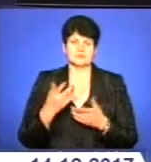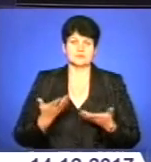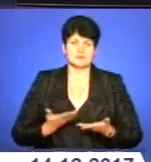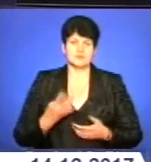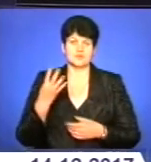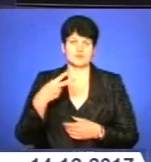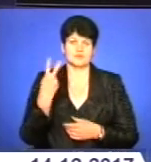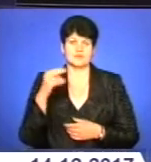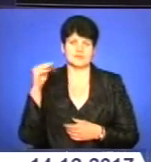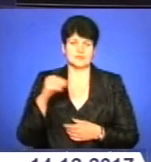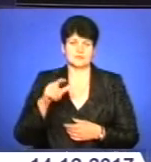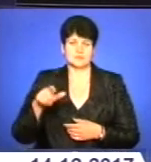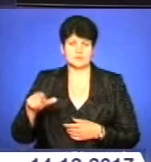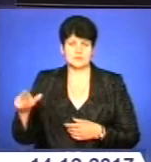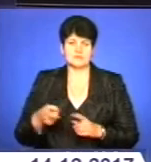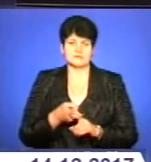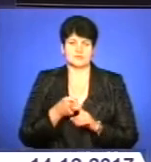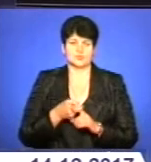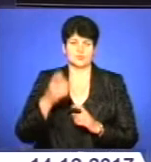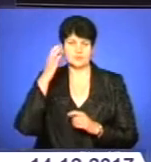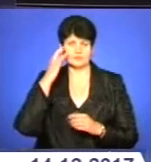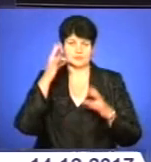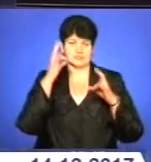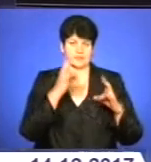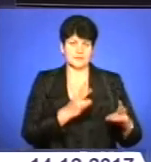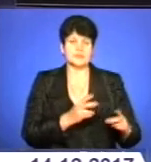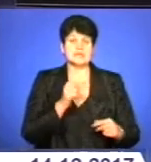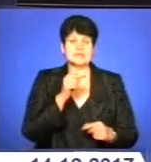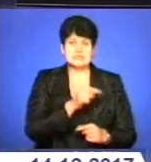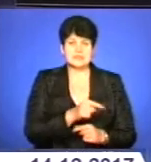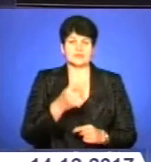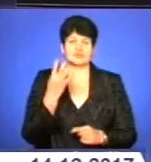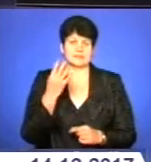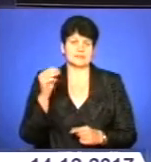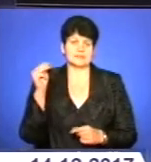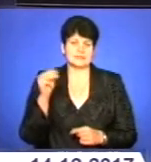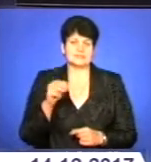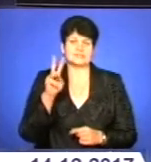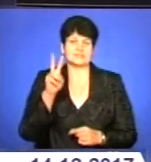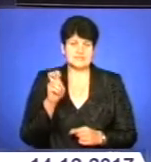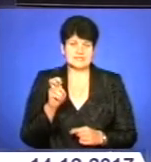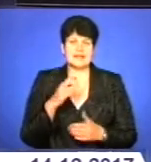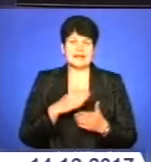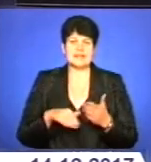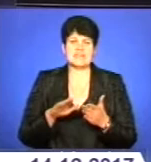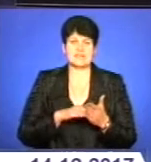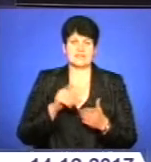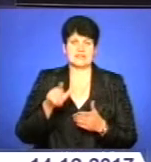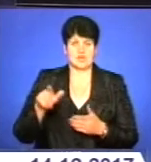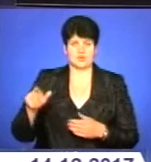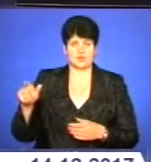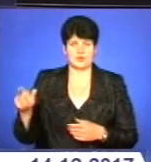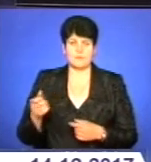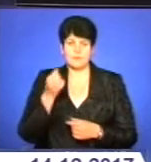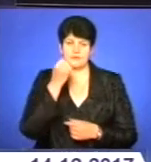тисячі постраждалих внаслідок Чорнобильської трагедії. З них 4200 – ліквідатори. Подякувати рятувальникам прийшли